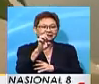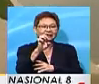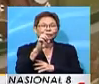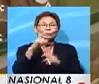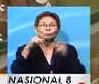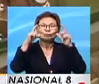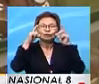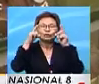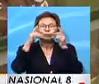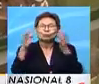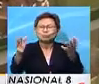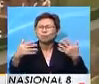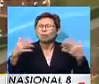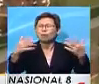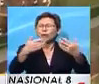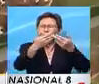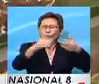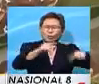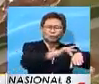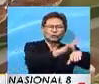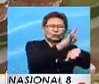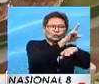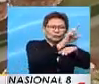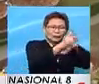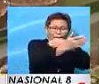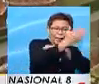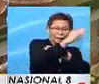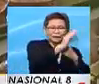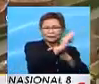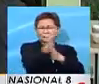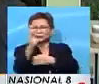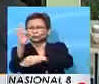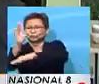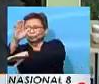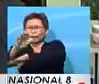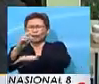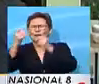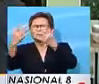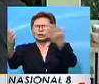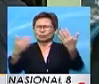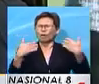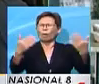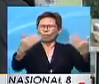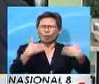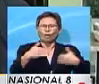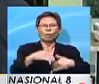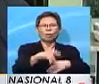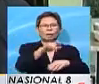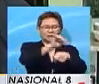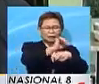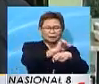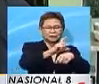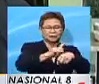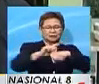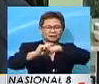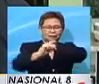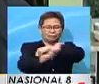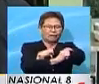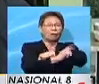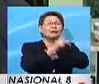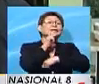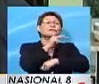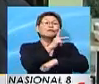menggalakkan dibuka setiap hari bermula 7:30 pagi sehingga 7 petang kebanyakan pelanggan adalah mereka yang bekerja di kawasan sekitar